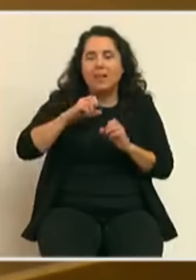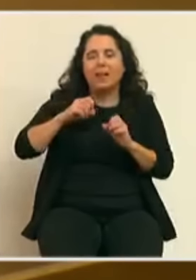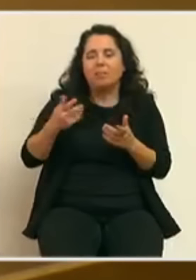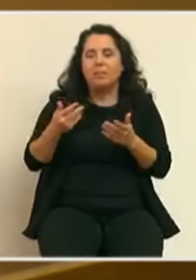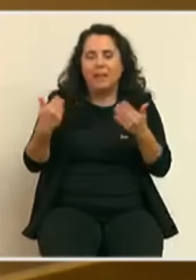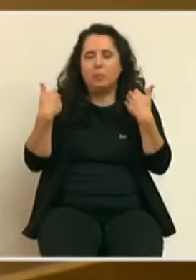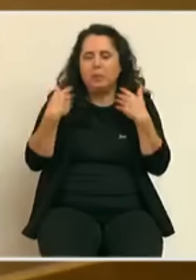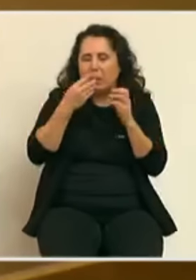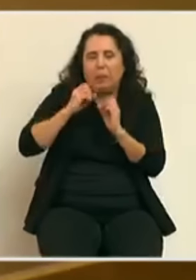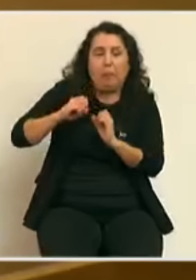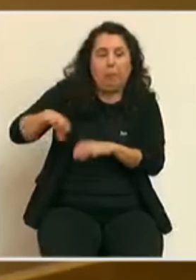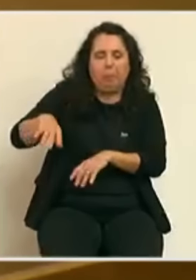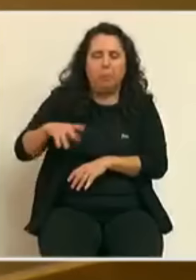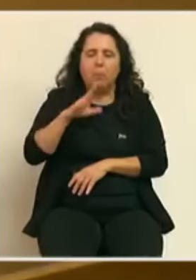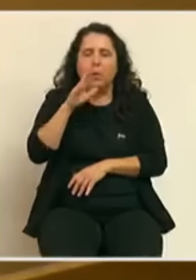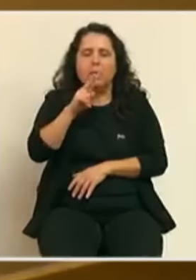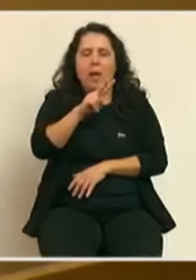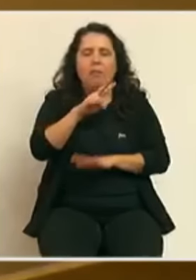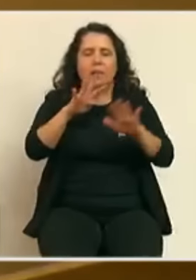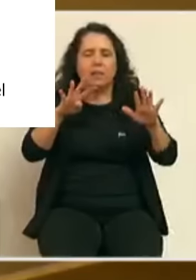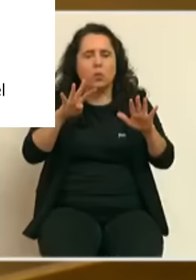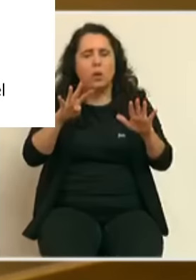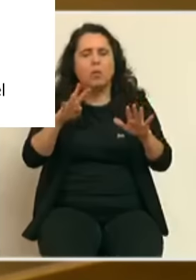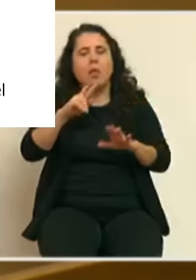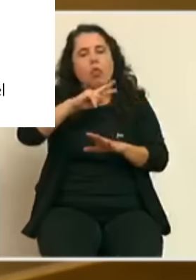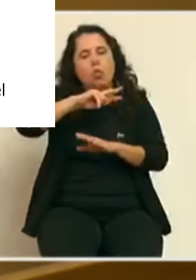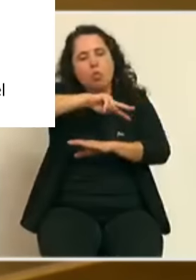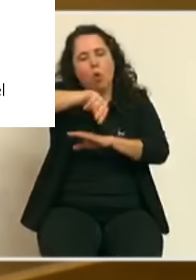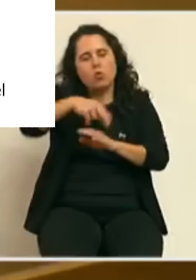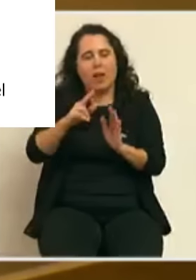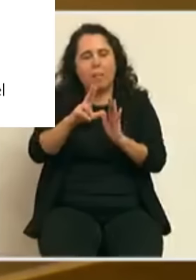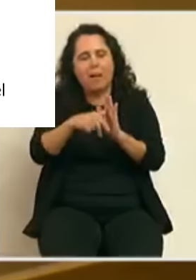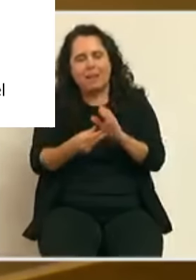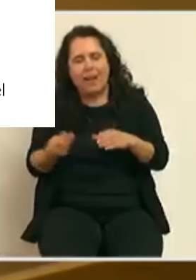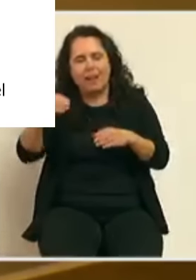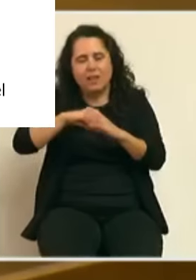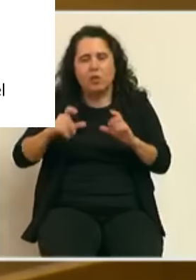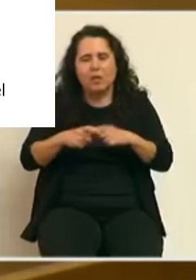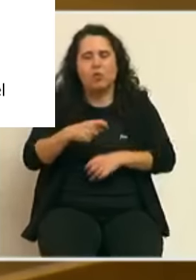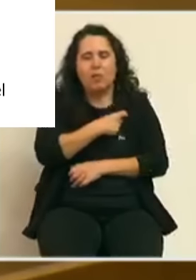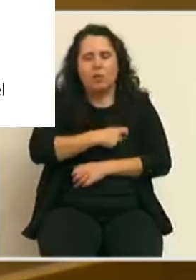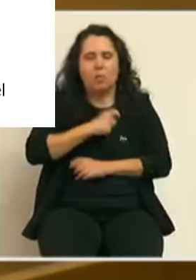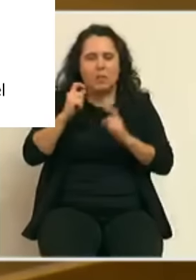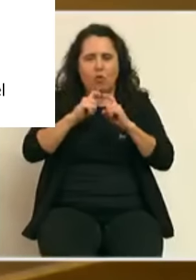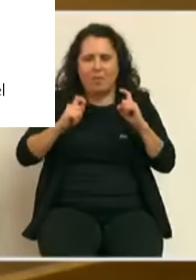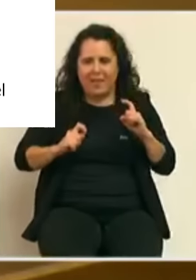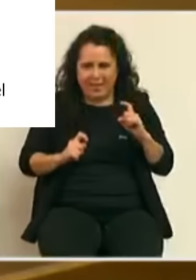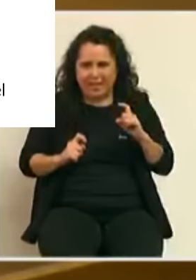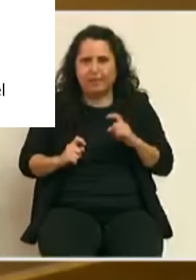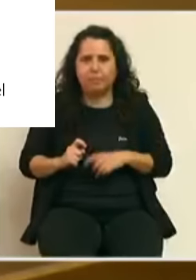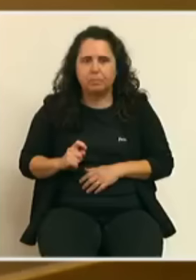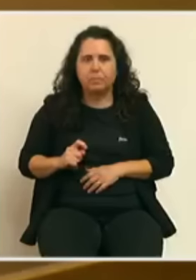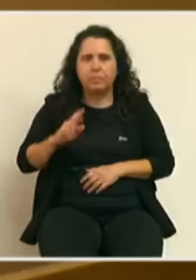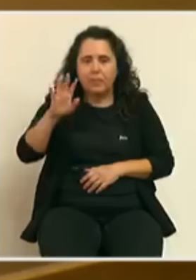seva responsabilitat quan el 29 es va incorporar 2 hores tard a la reunió del comitè de crisi. I dimiteix també